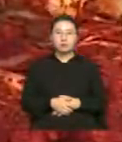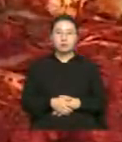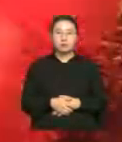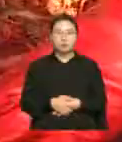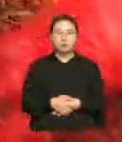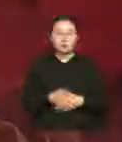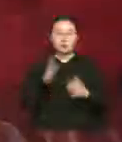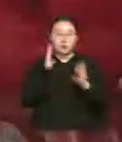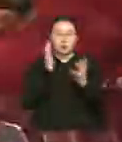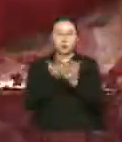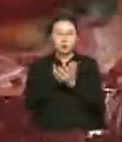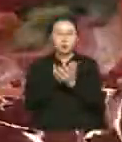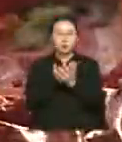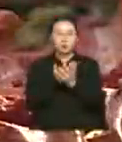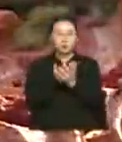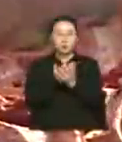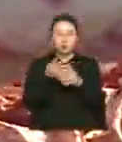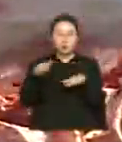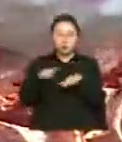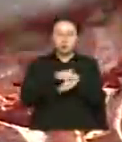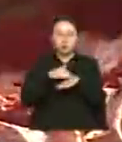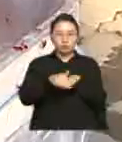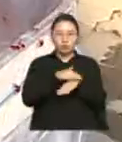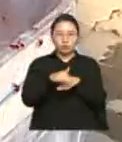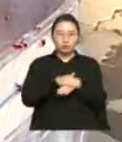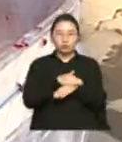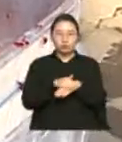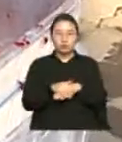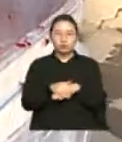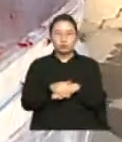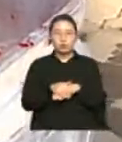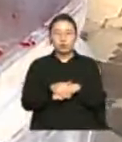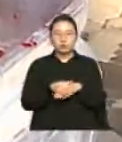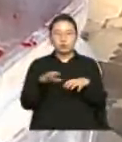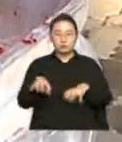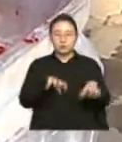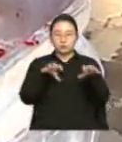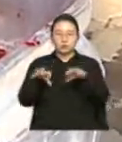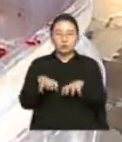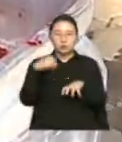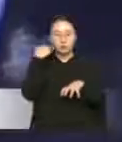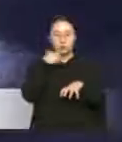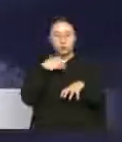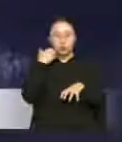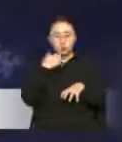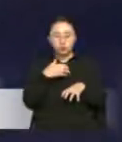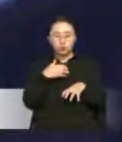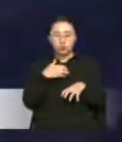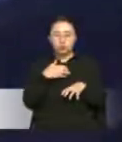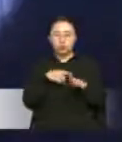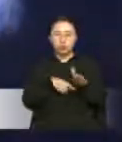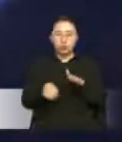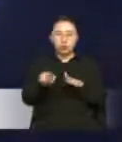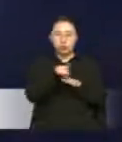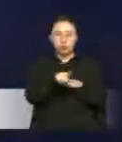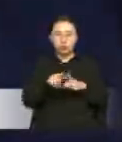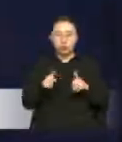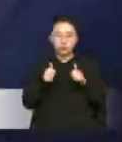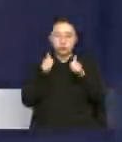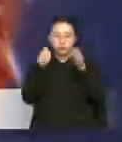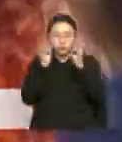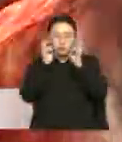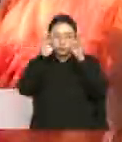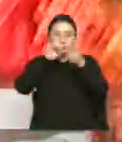하얀 배추 속살에 붉은 양념이 채워집니다. 김장이라면 누구에게도 뒤지지 않는 주부 구단들은 솜씨를